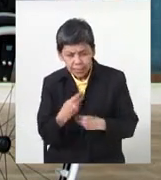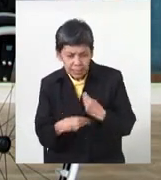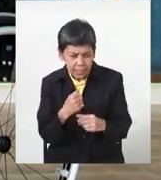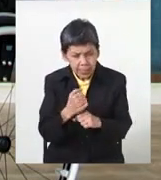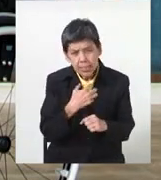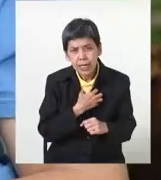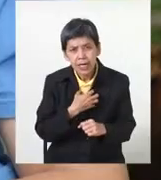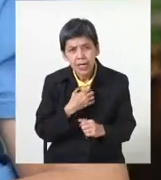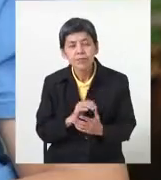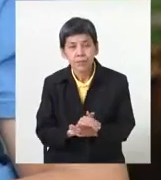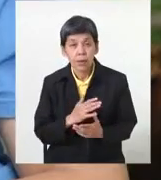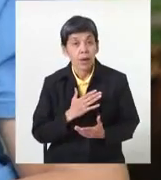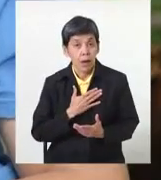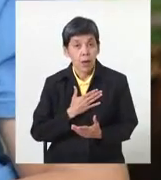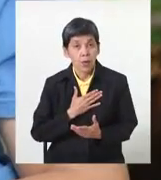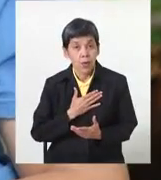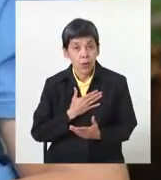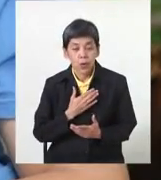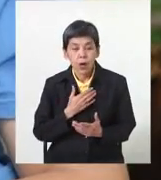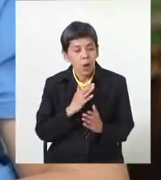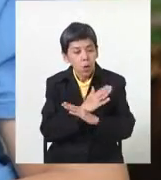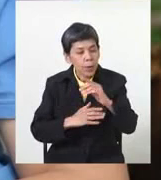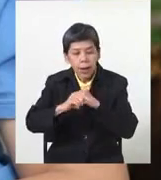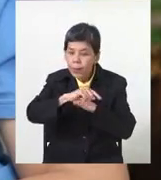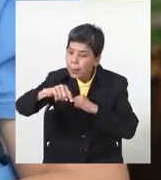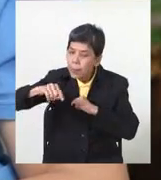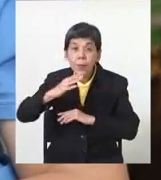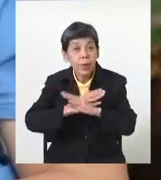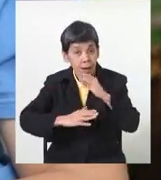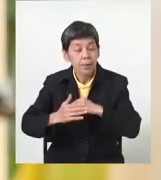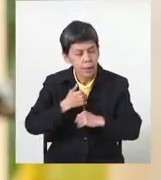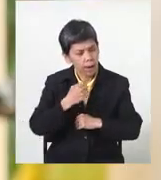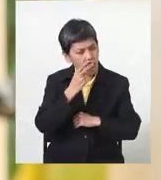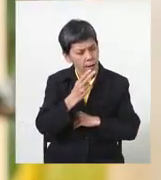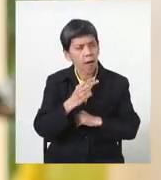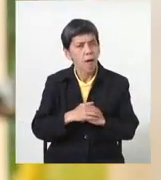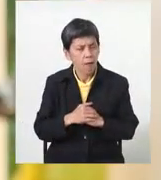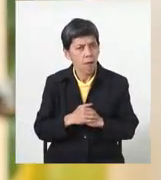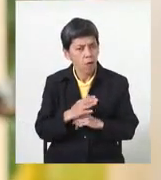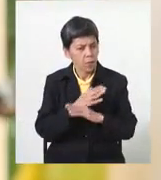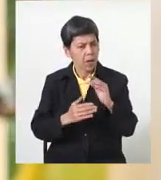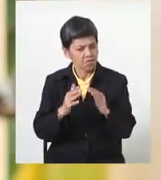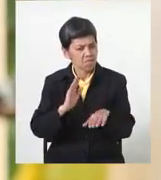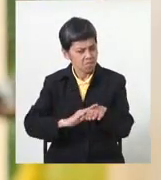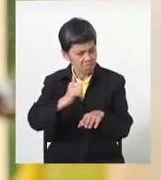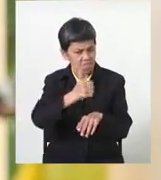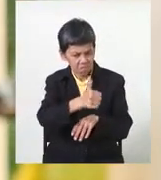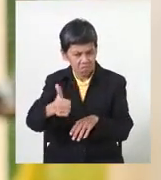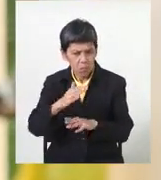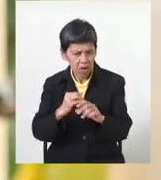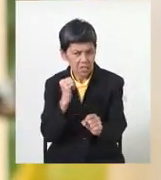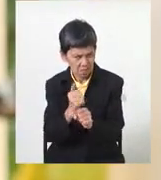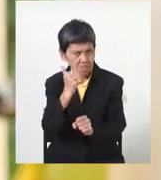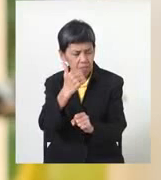ธุรกิจที่นี่ครับด้วยความที่ว่าเอ่อผมอยู่ในแวดวงคมพิการนะคนพิการก็มองเห็นศักยภาพของคนพิการ